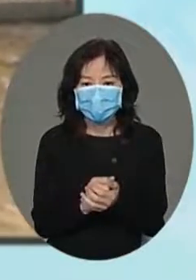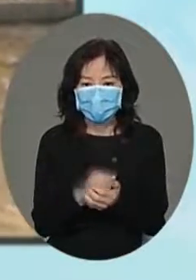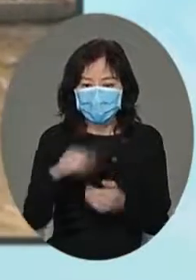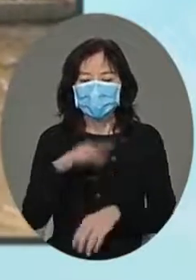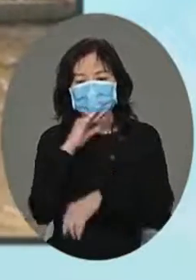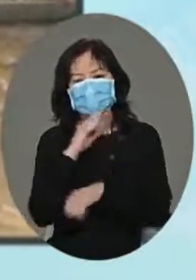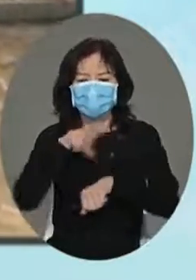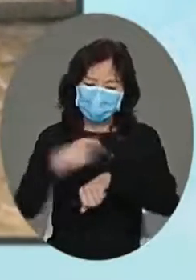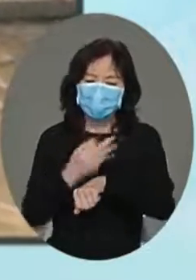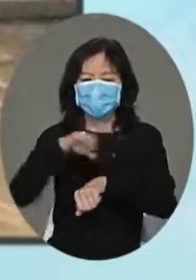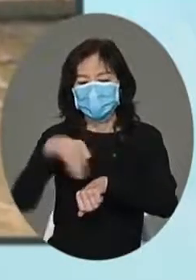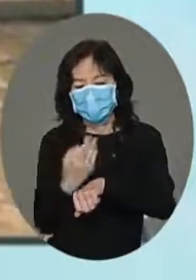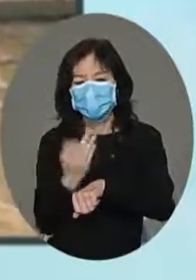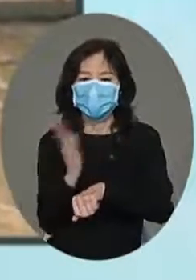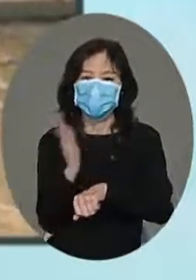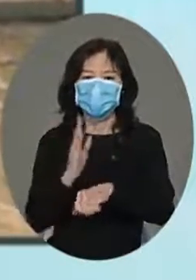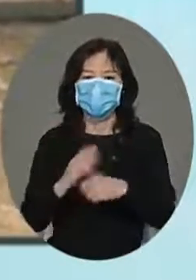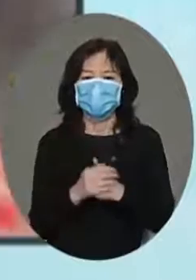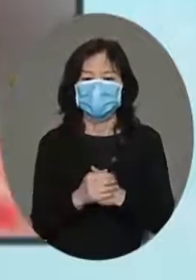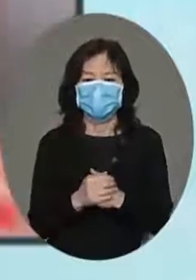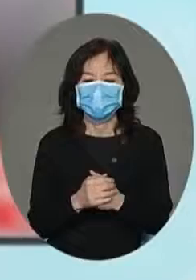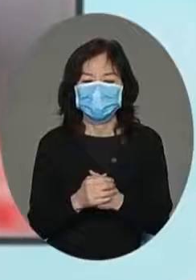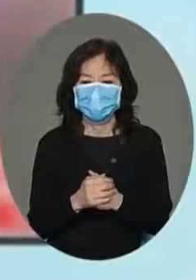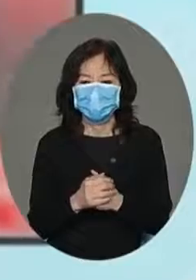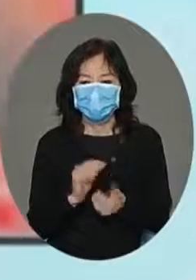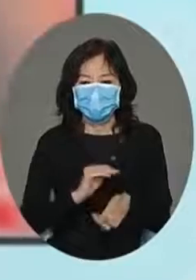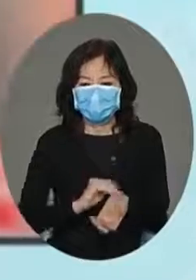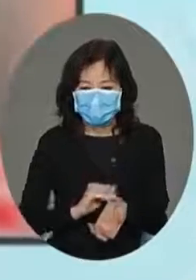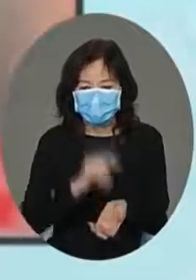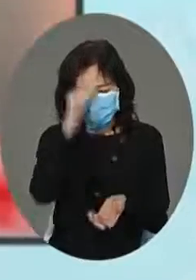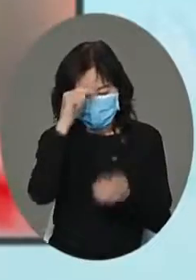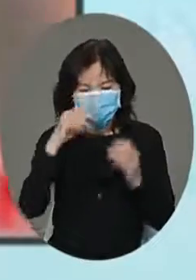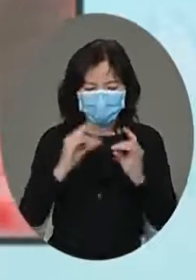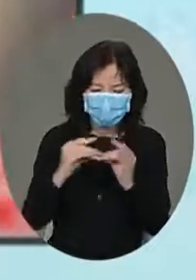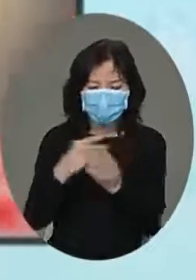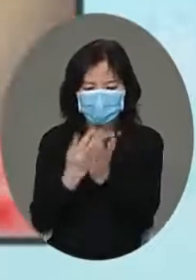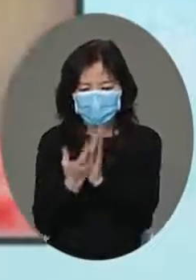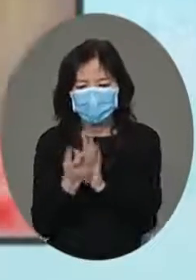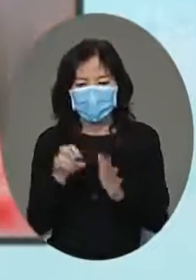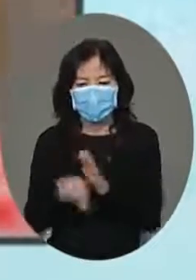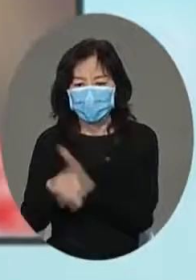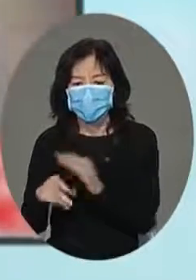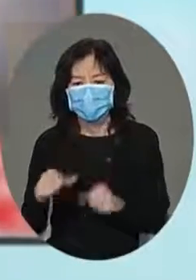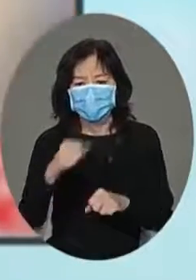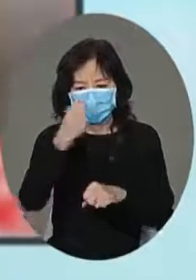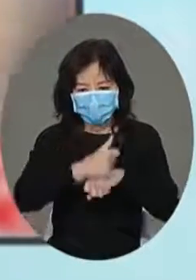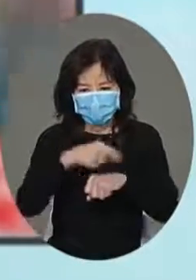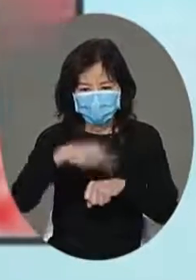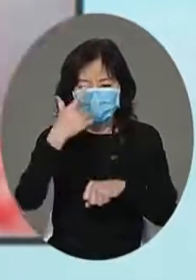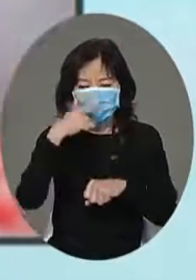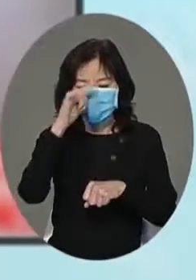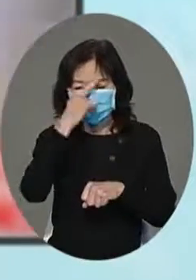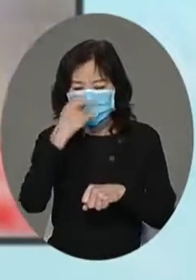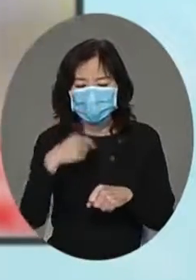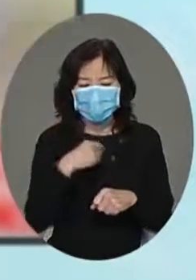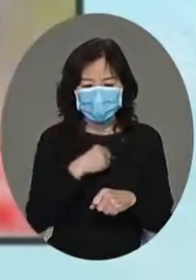and we are waiting from the last 2 or 3 hours. 医疗物资、医院床位等都严重短缺。首都新德里有医护人员